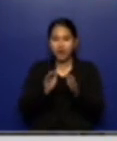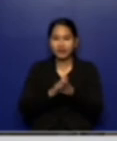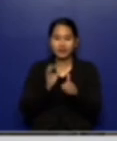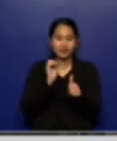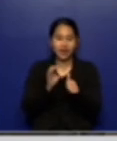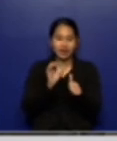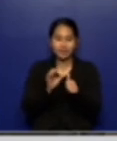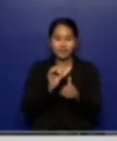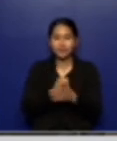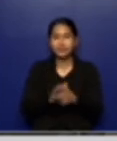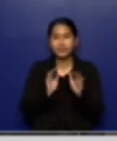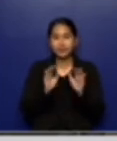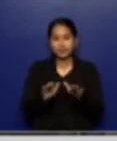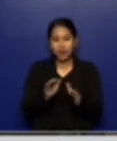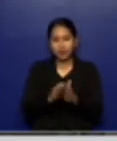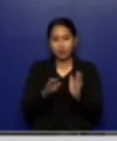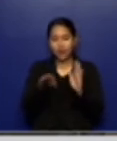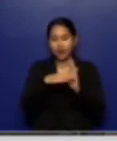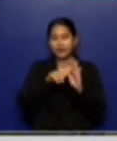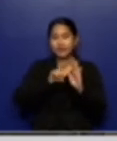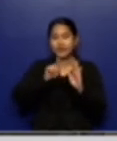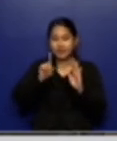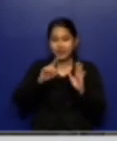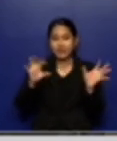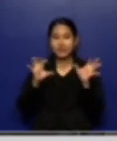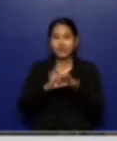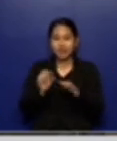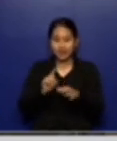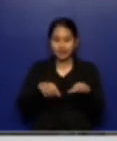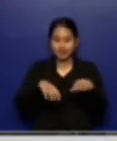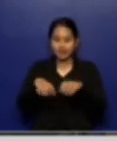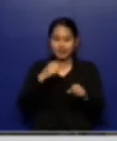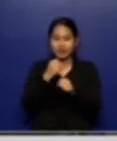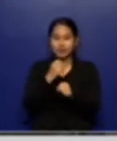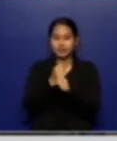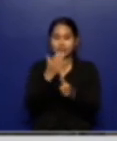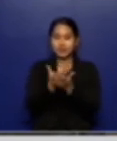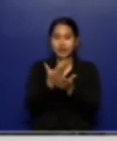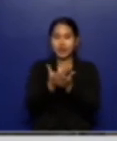นอแนะในวาระที่หนึ่งในเรื่องของการจัดงบประมาณในปี